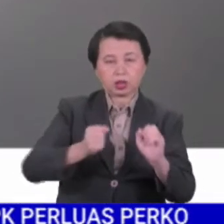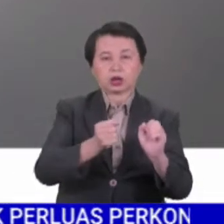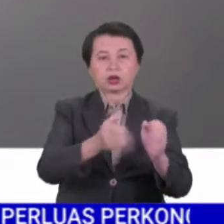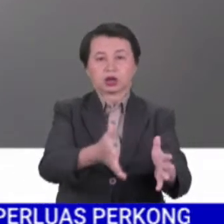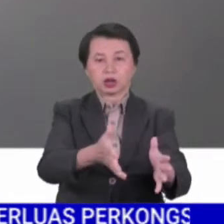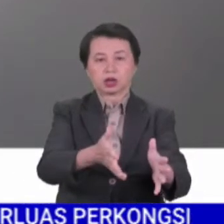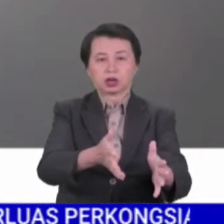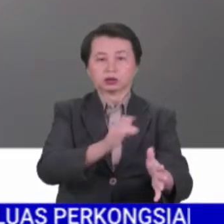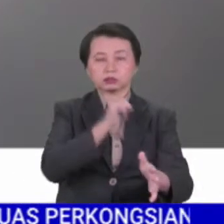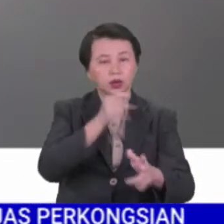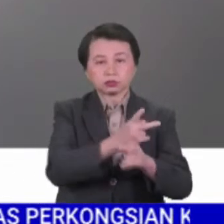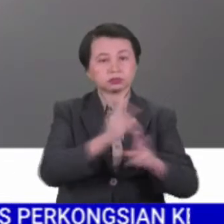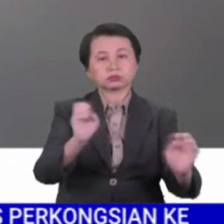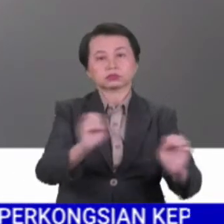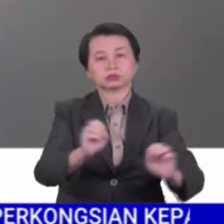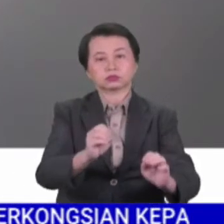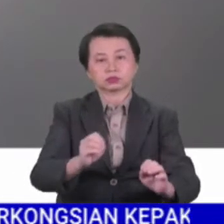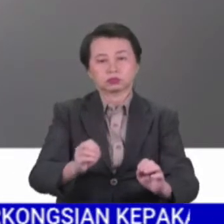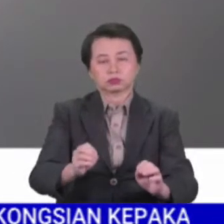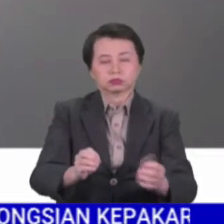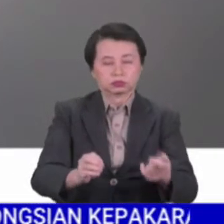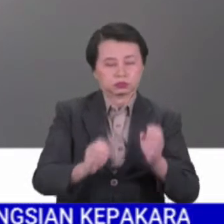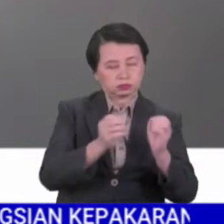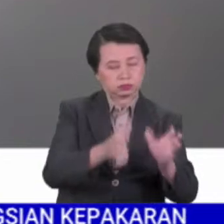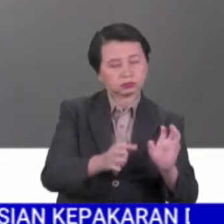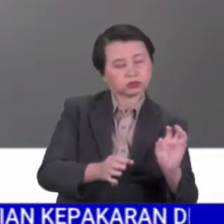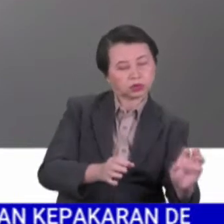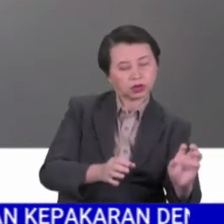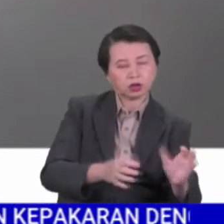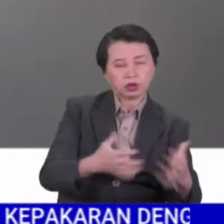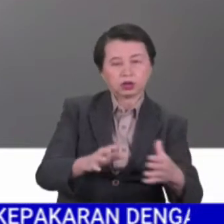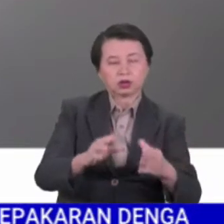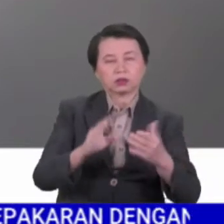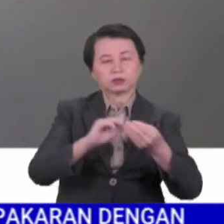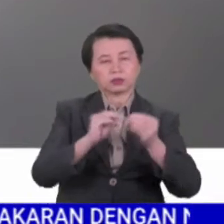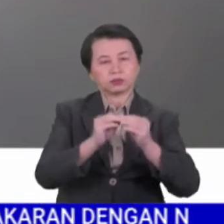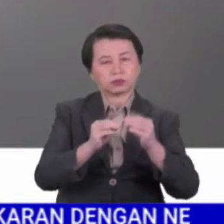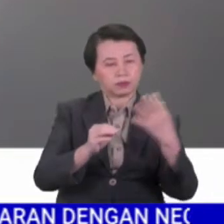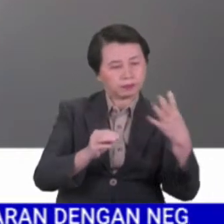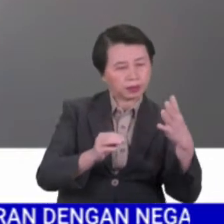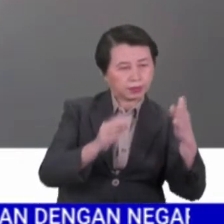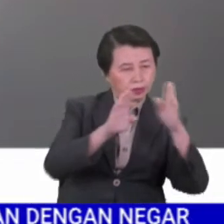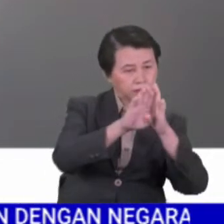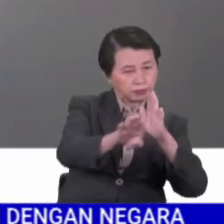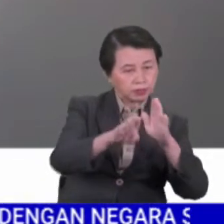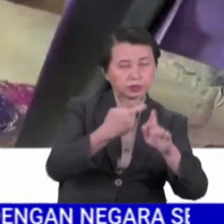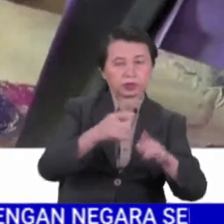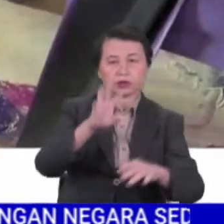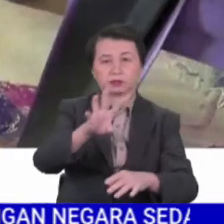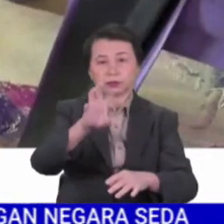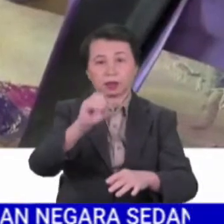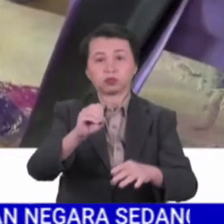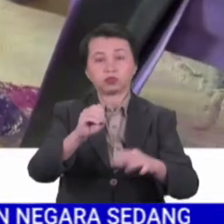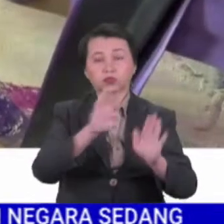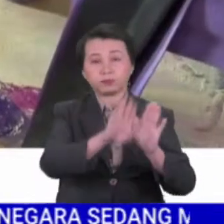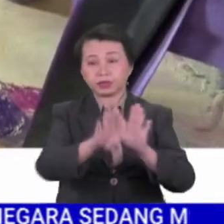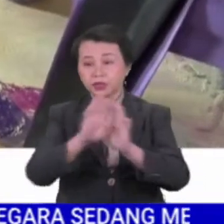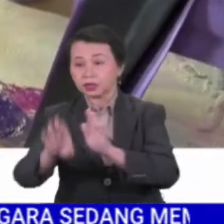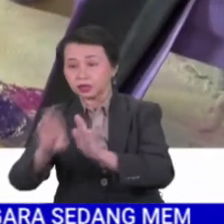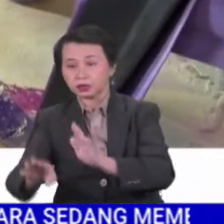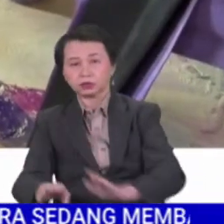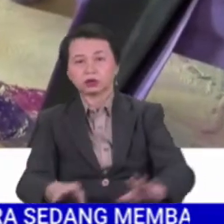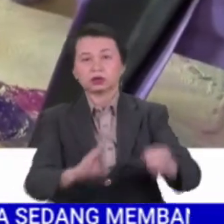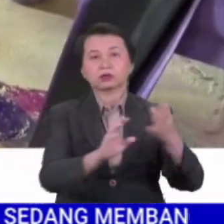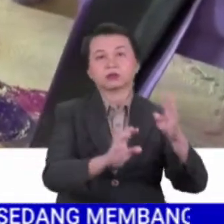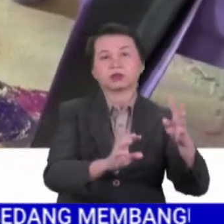ditinggalkan tanpa pengawasan. Kejadian tersebut yang berlaku di pintu nombor 14 daripada 40 pintu keseluruhan yang